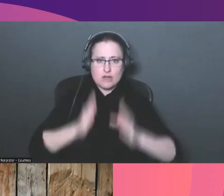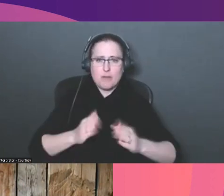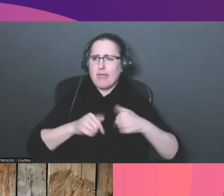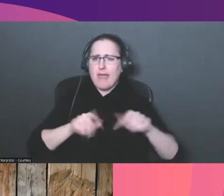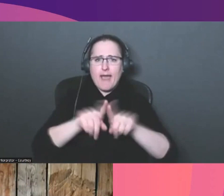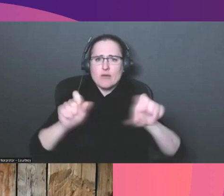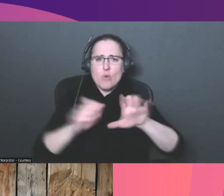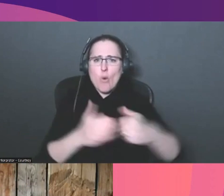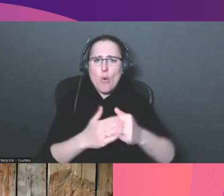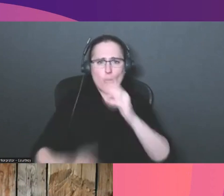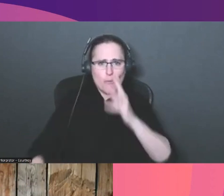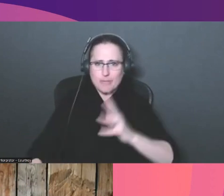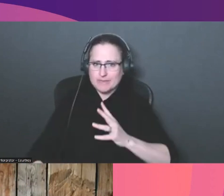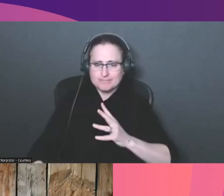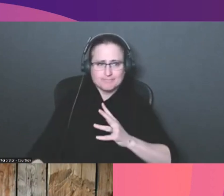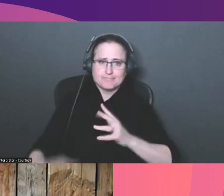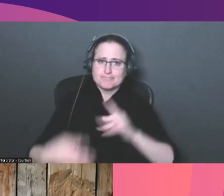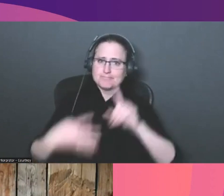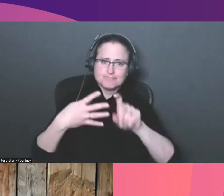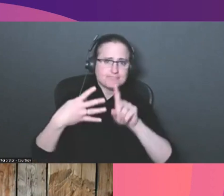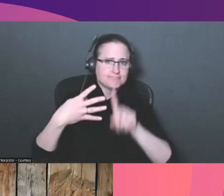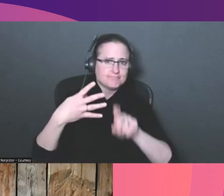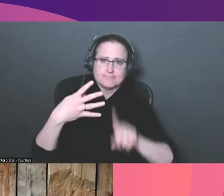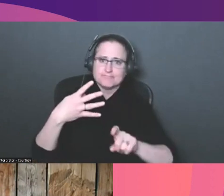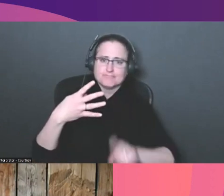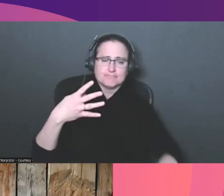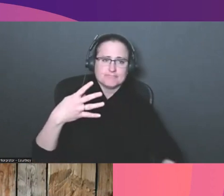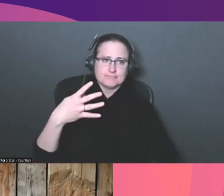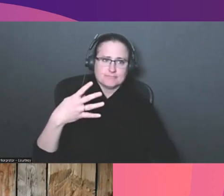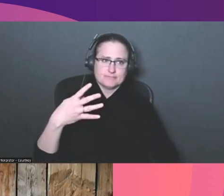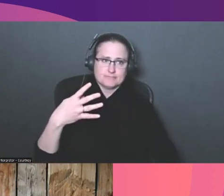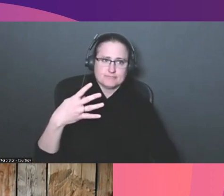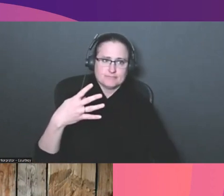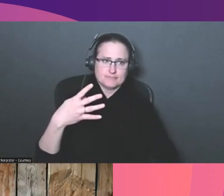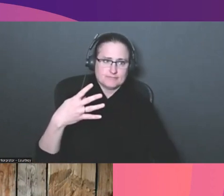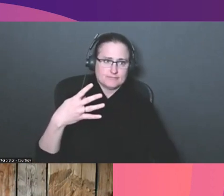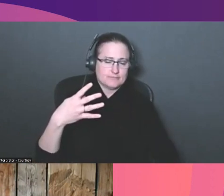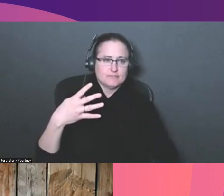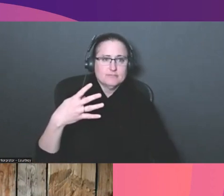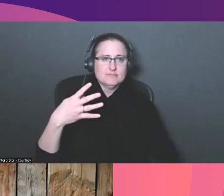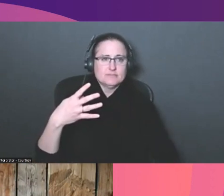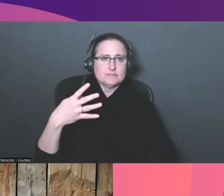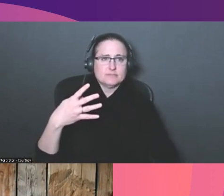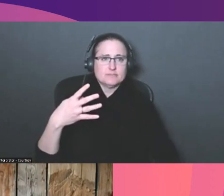d'intervenir. De dire, bon, je pose ces questions à toutes mes clientes femmes.